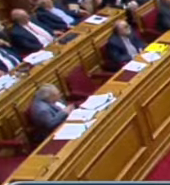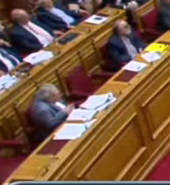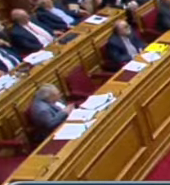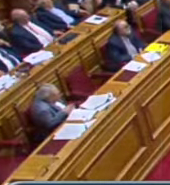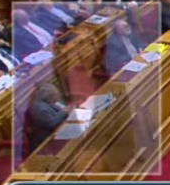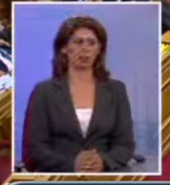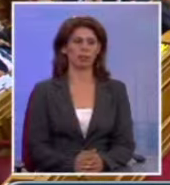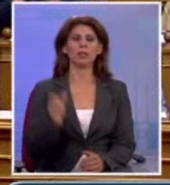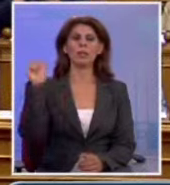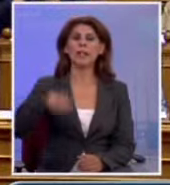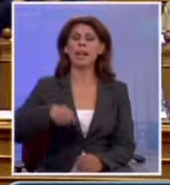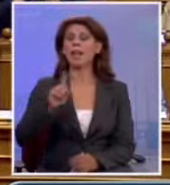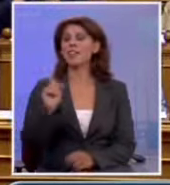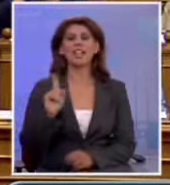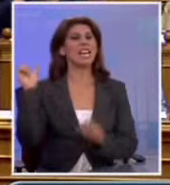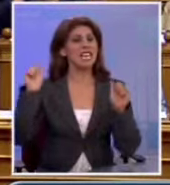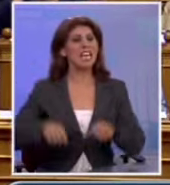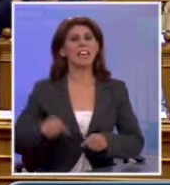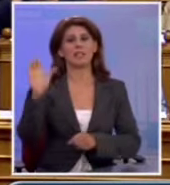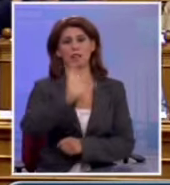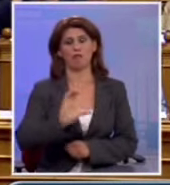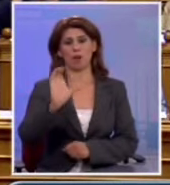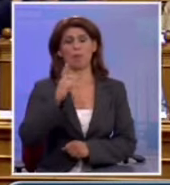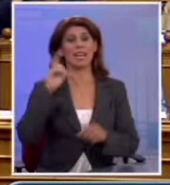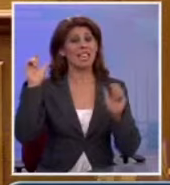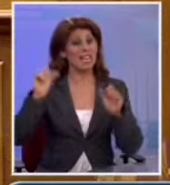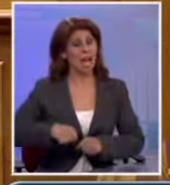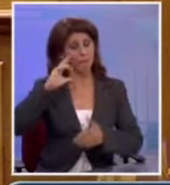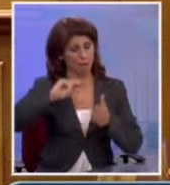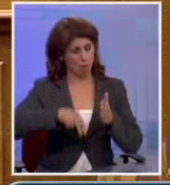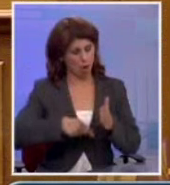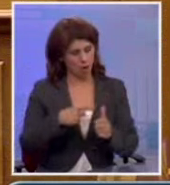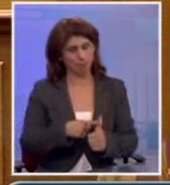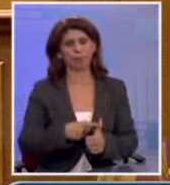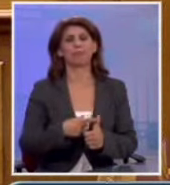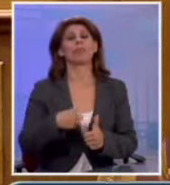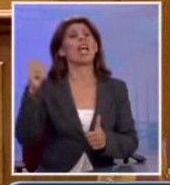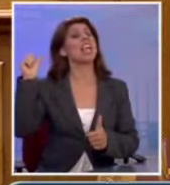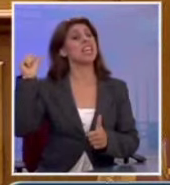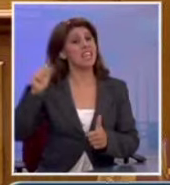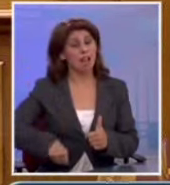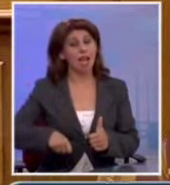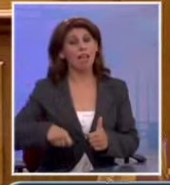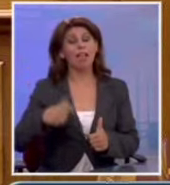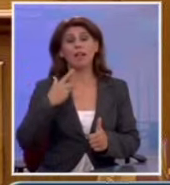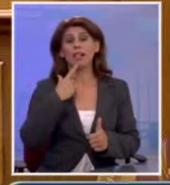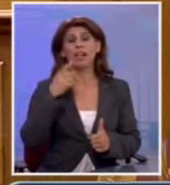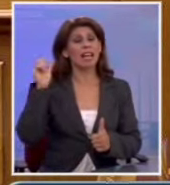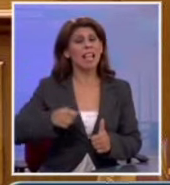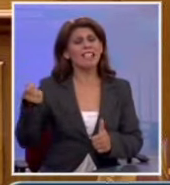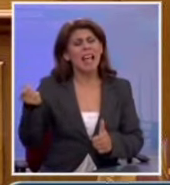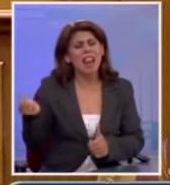Το ναι λοιπόν δεν είναι ναι στην Ευρώπη. Το ναι είναι ναι στα μνημόνια και ναι στις